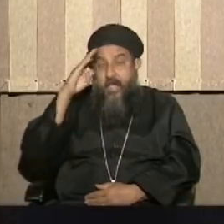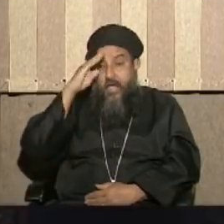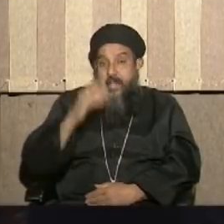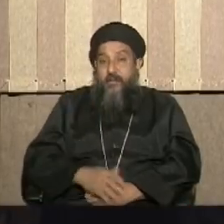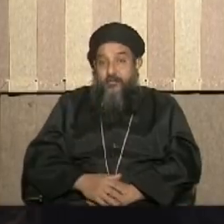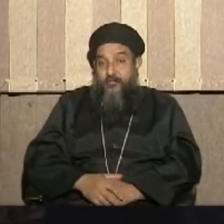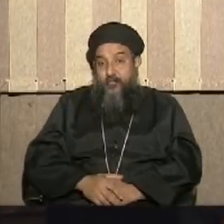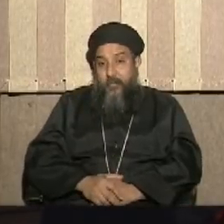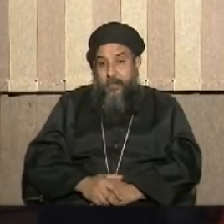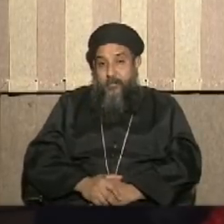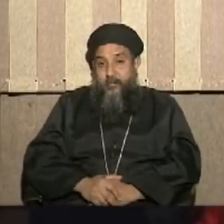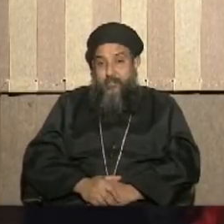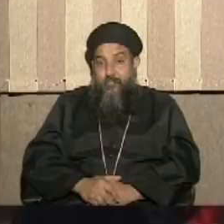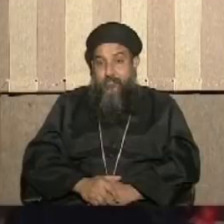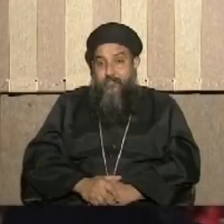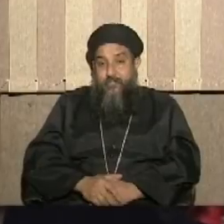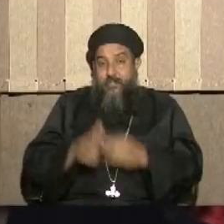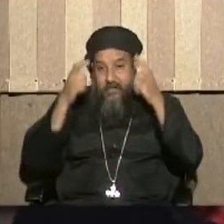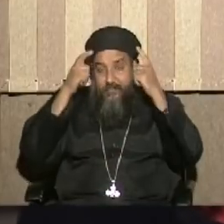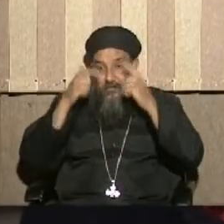سيدنا.